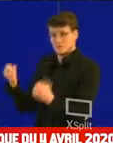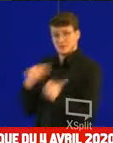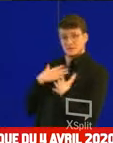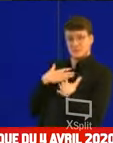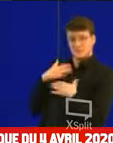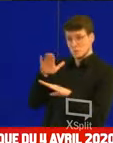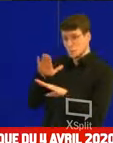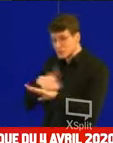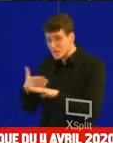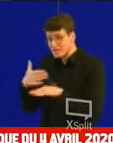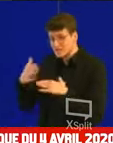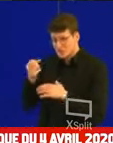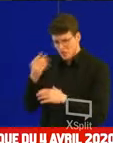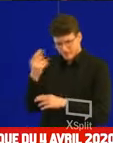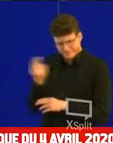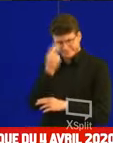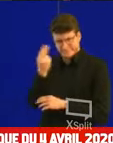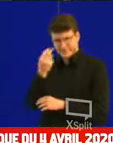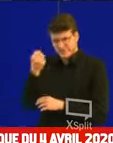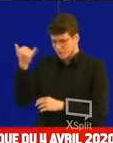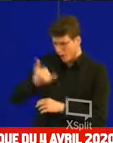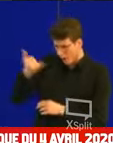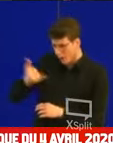quarantaine d'heures fictives existent